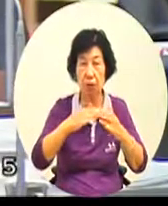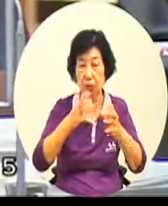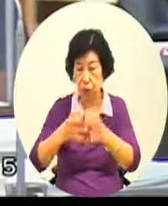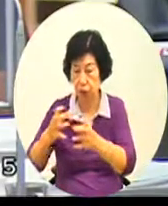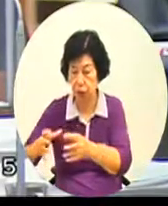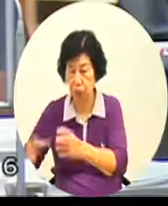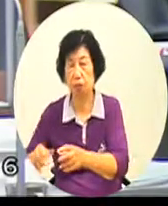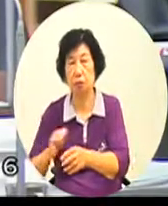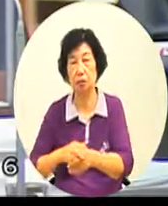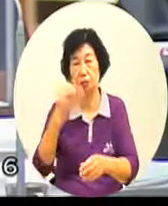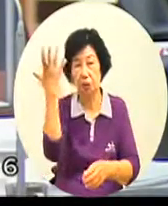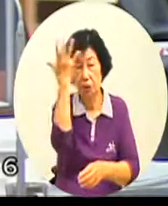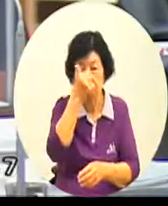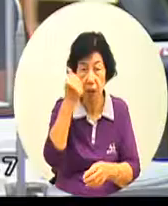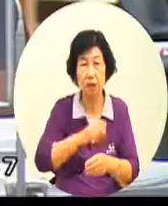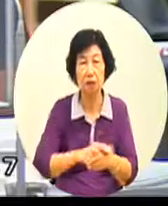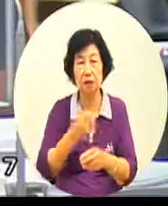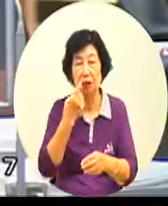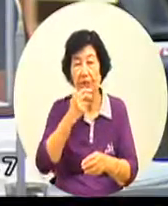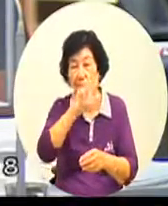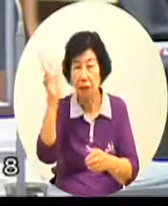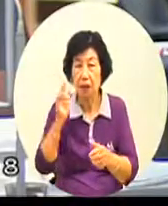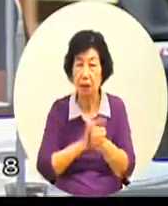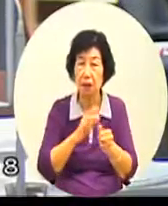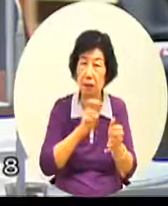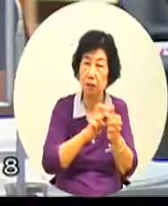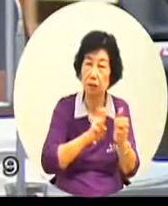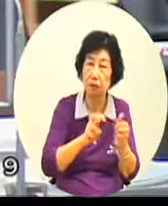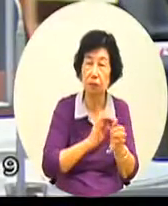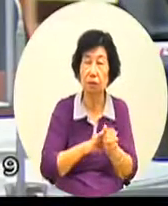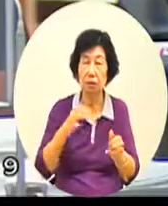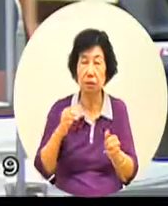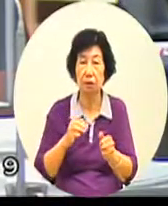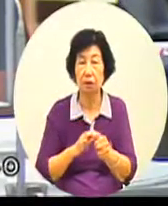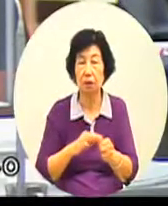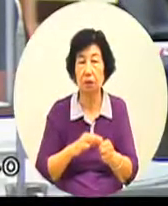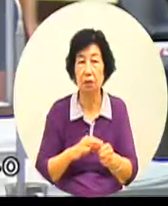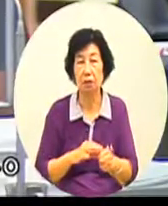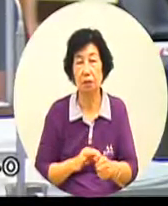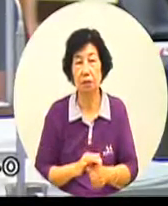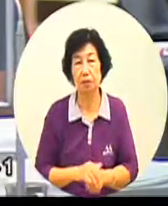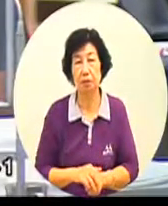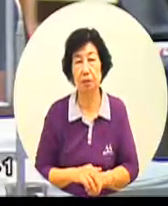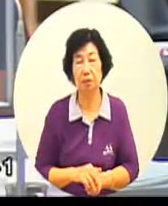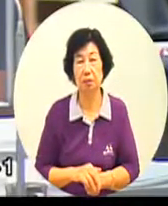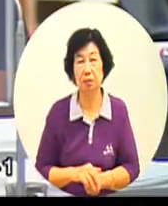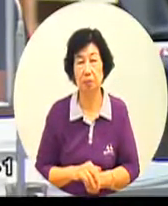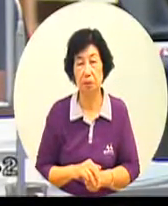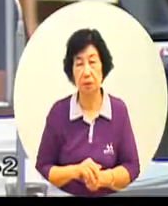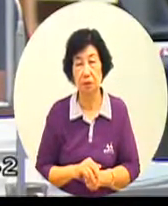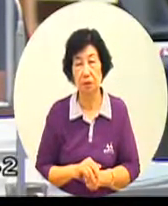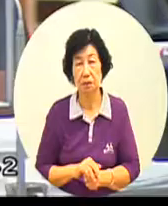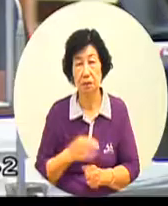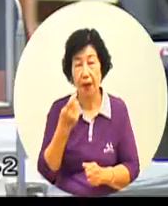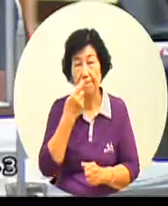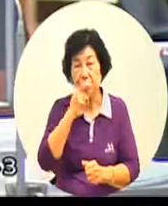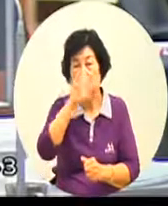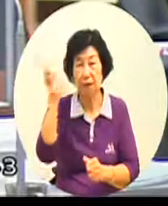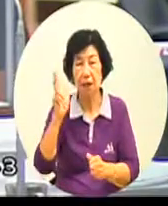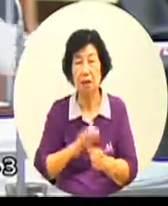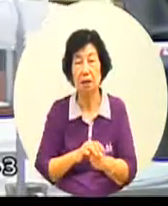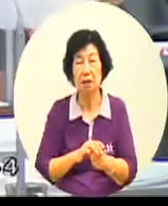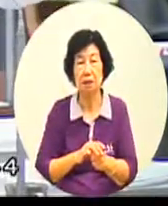人日托班，这样你了解哈？ 是。 老人日托班成立以后，他利用这个老人日托班。他间接可